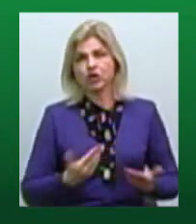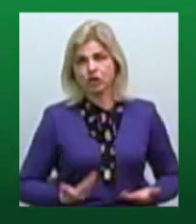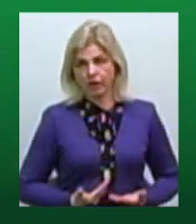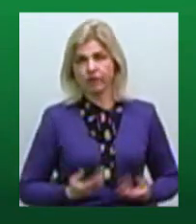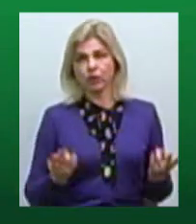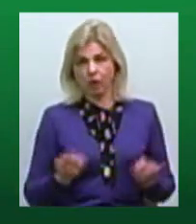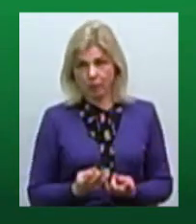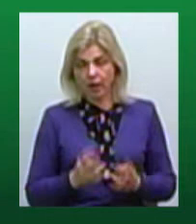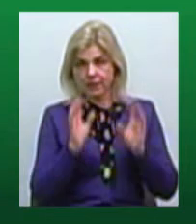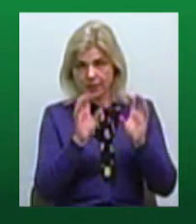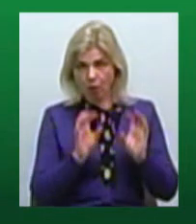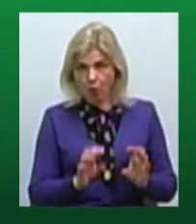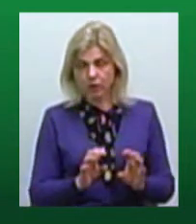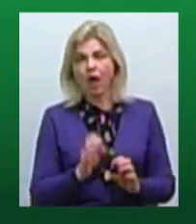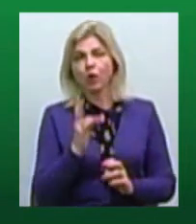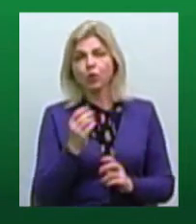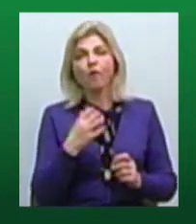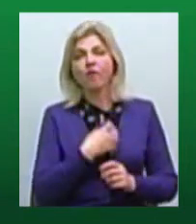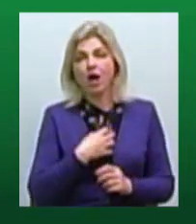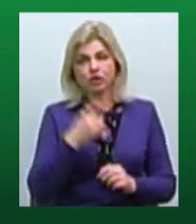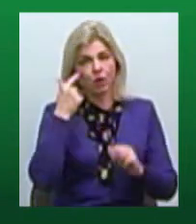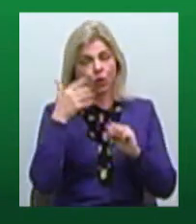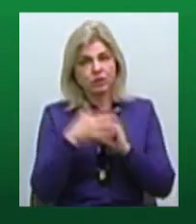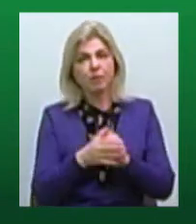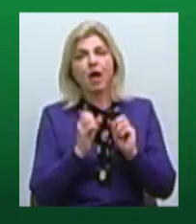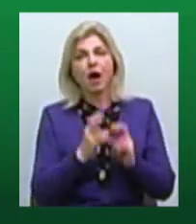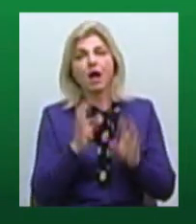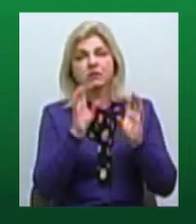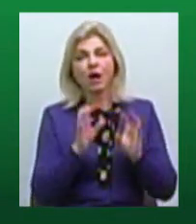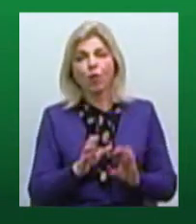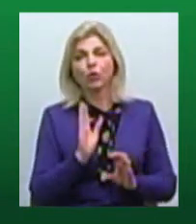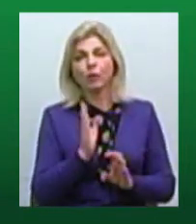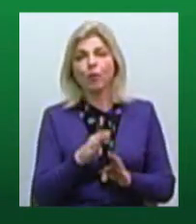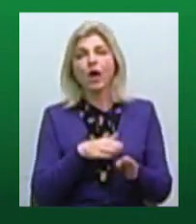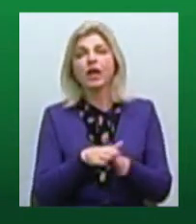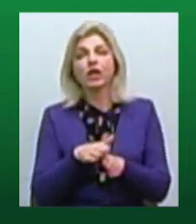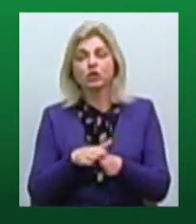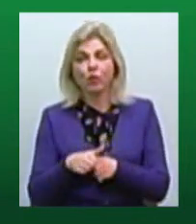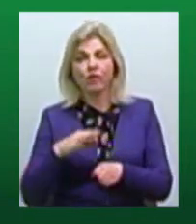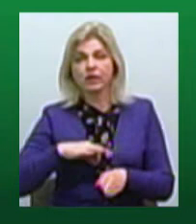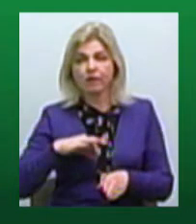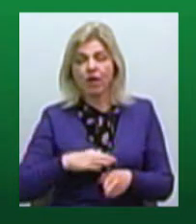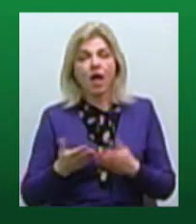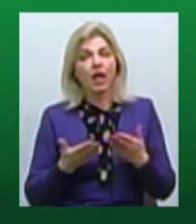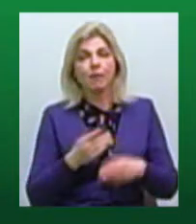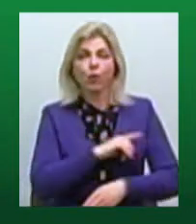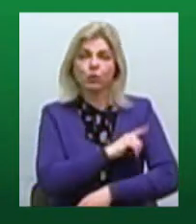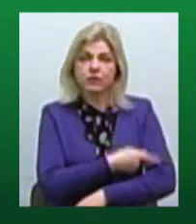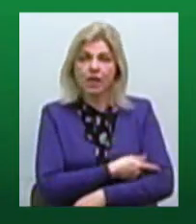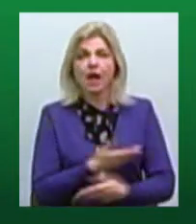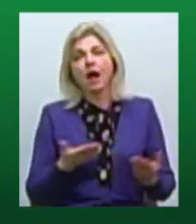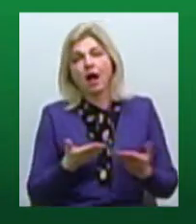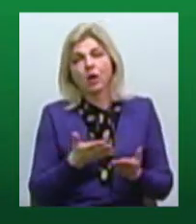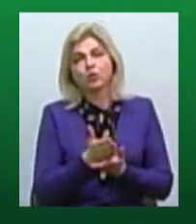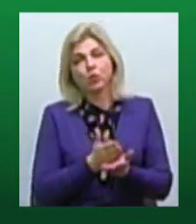орхидные оловянная голова эша разуме ты як его будут импланту ваты кто его буду реализовывать яки между сильными каким и службами